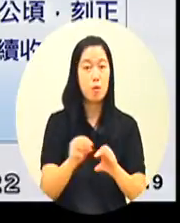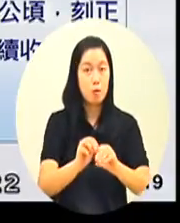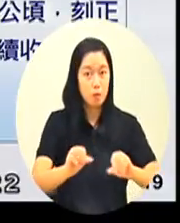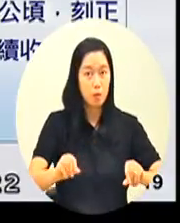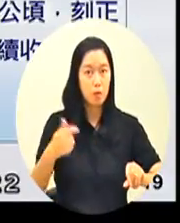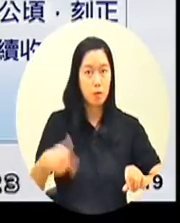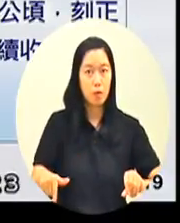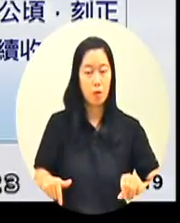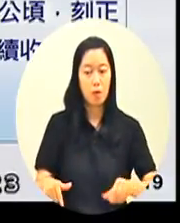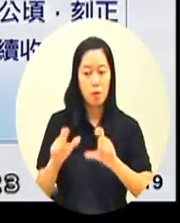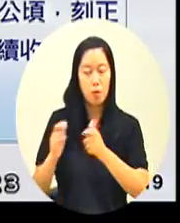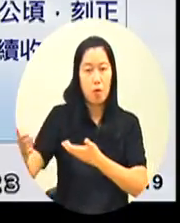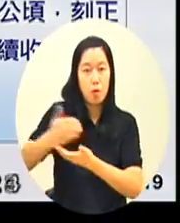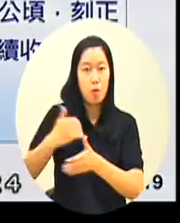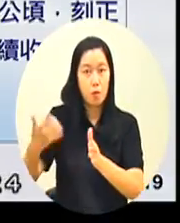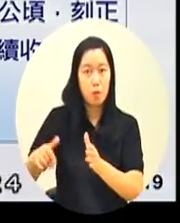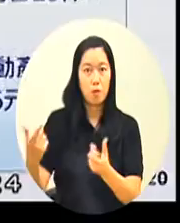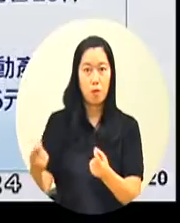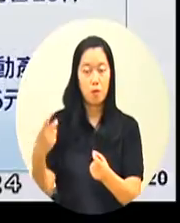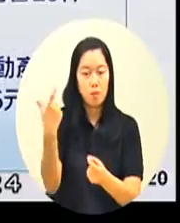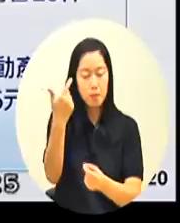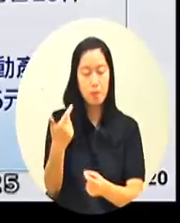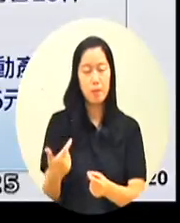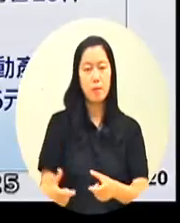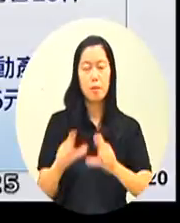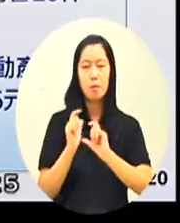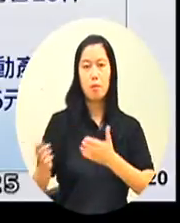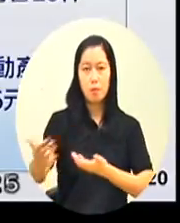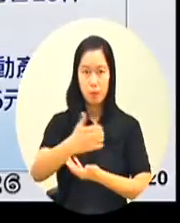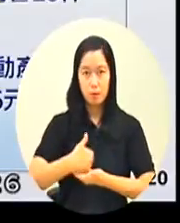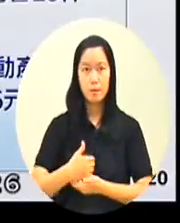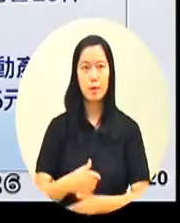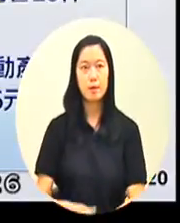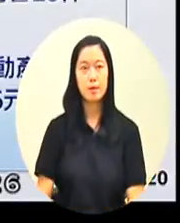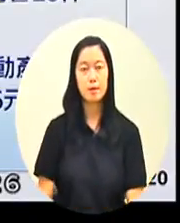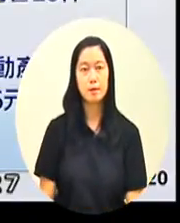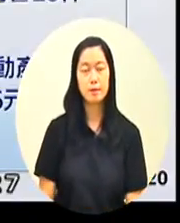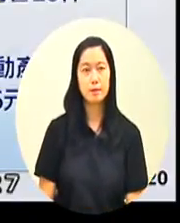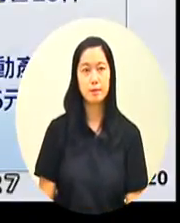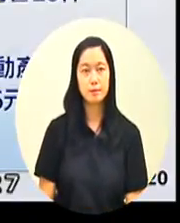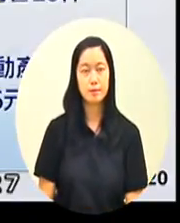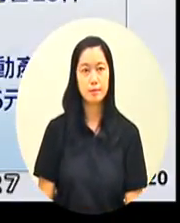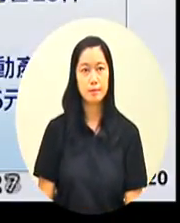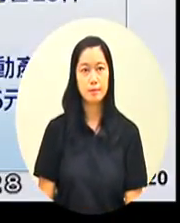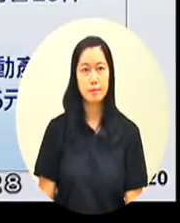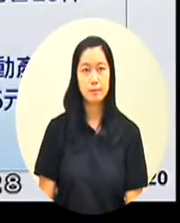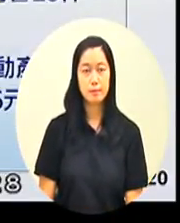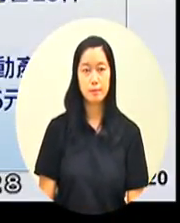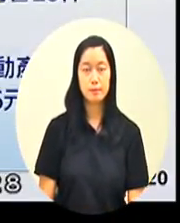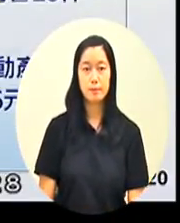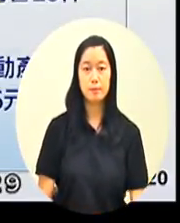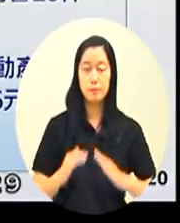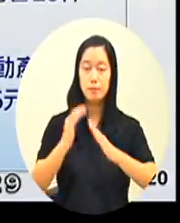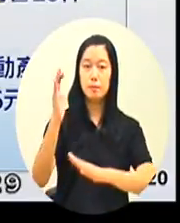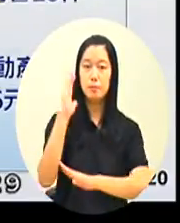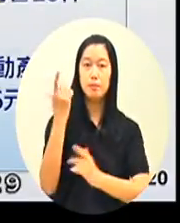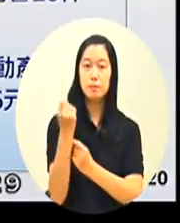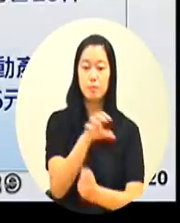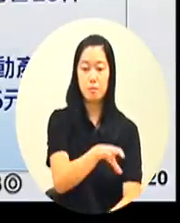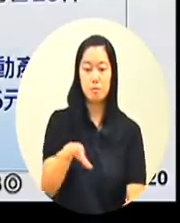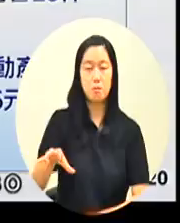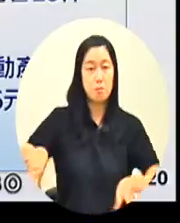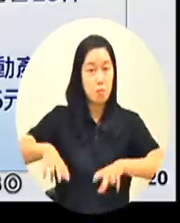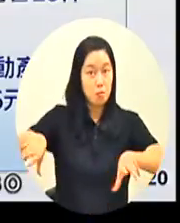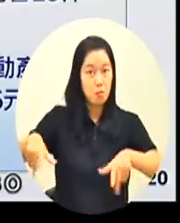收回的部分，我们会陆续来收回。那我们市府也有一些闲置的空间活